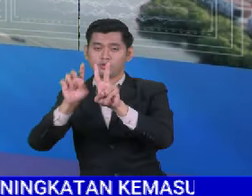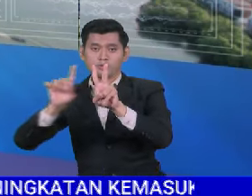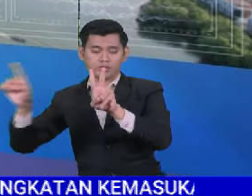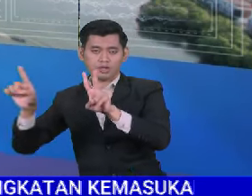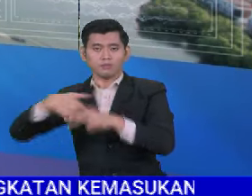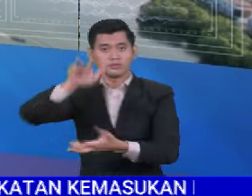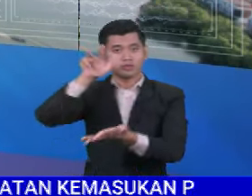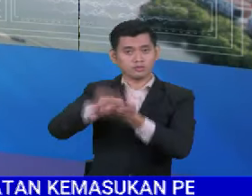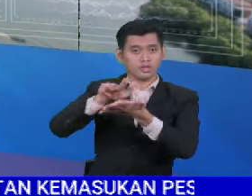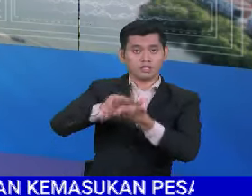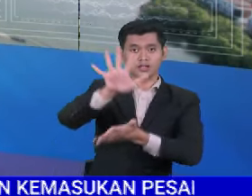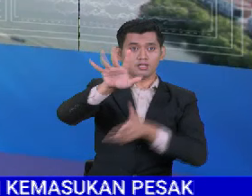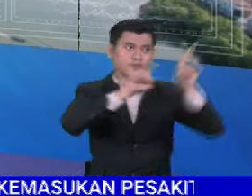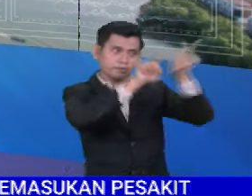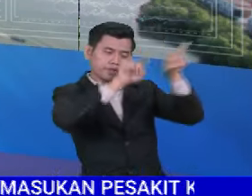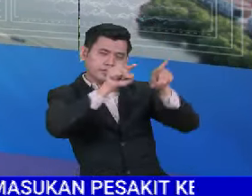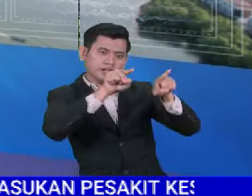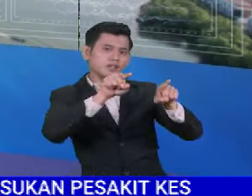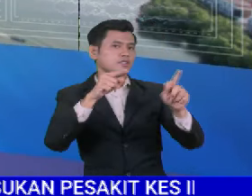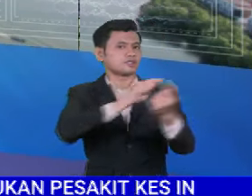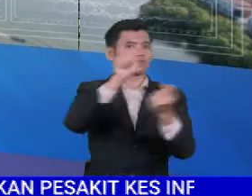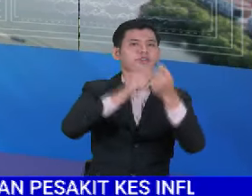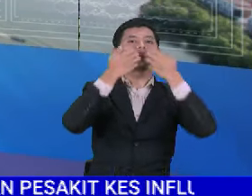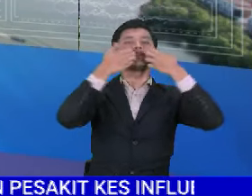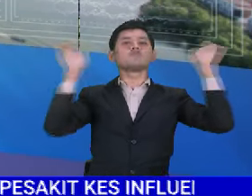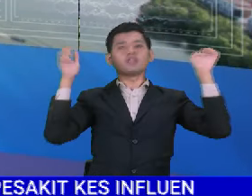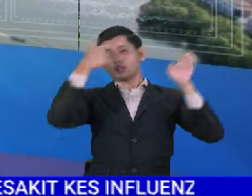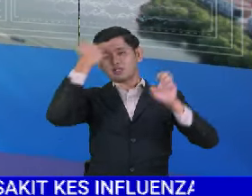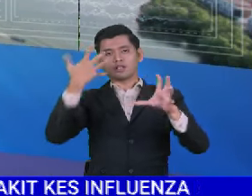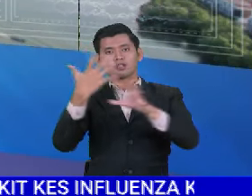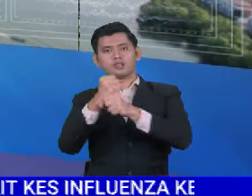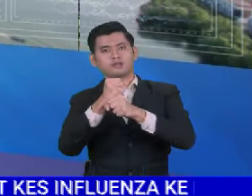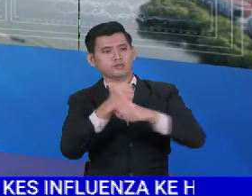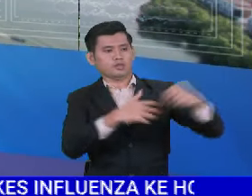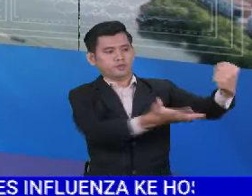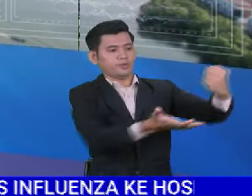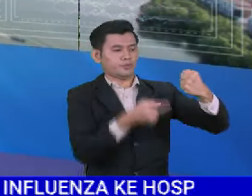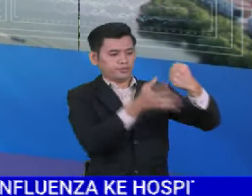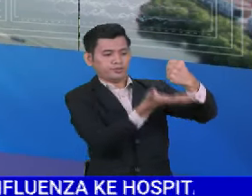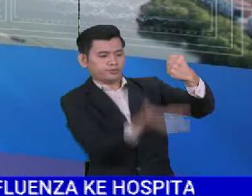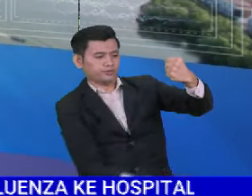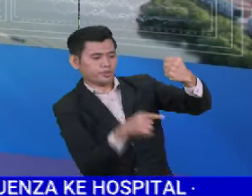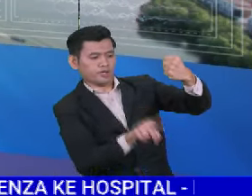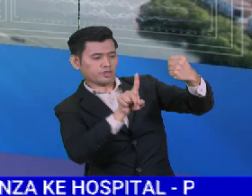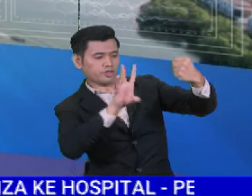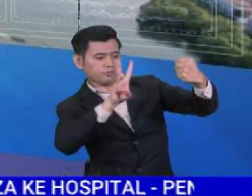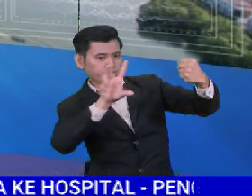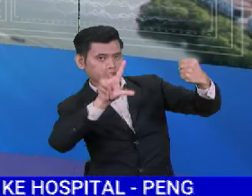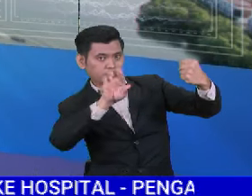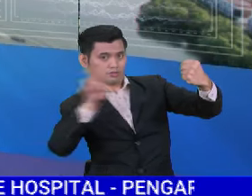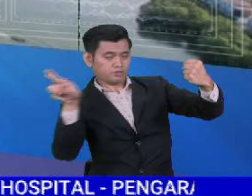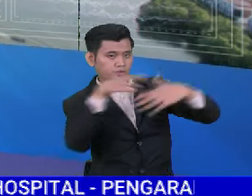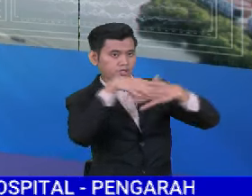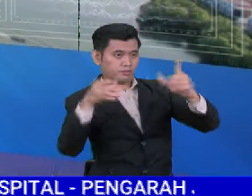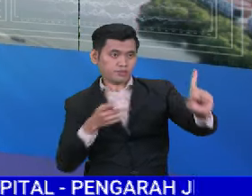pengistilahan tersebut selaras dengan kecemerlangan meraih pendapatan saham lebih 163000 Ringgit